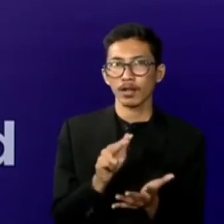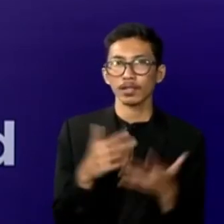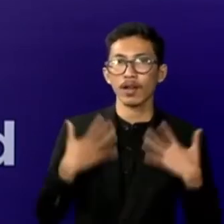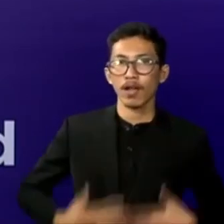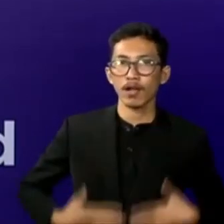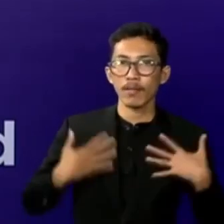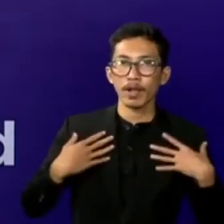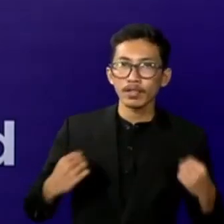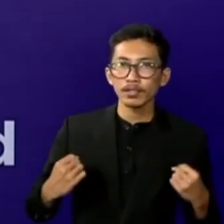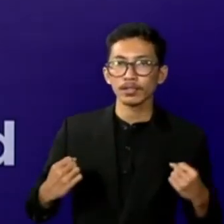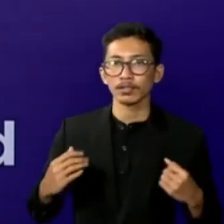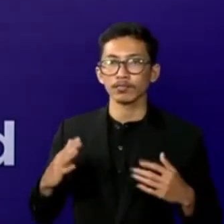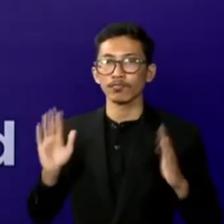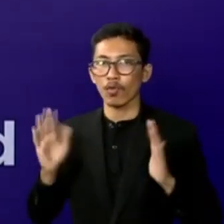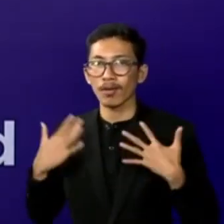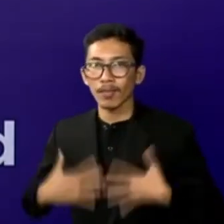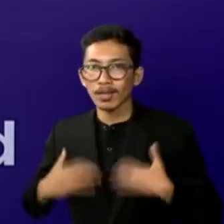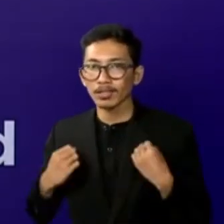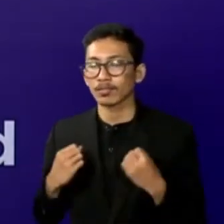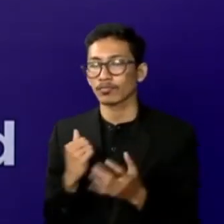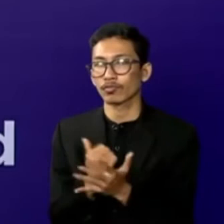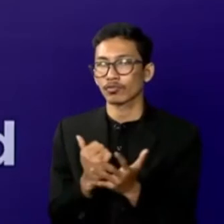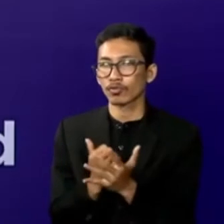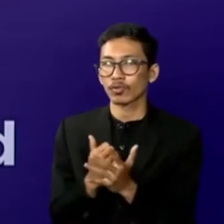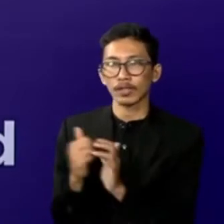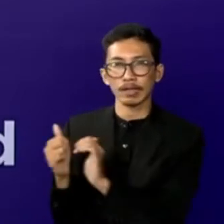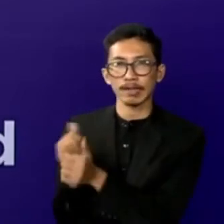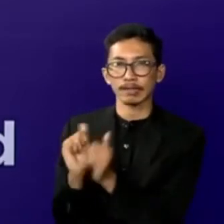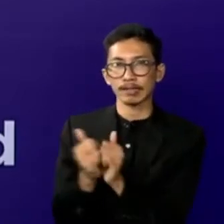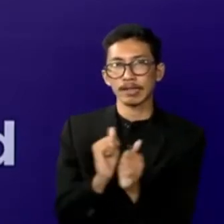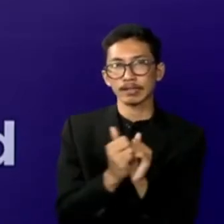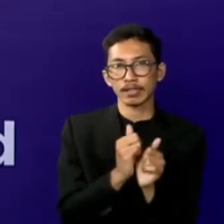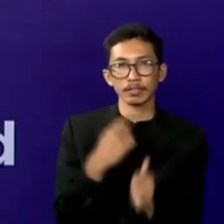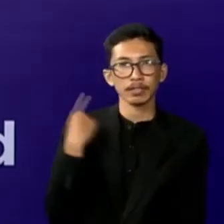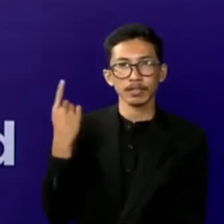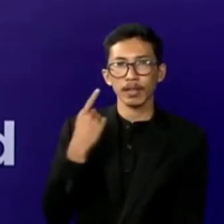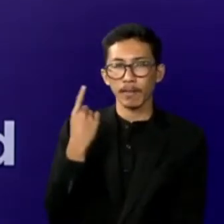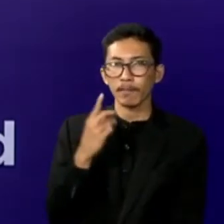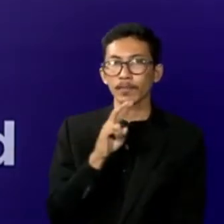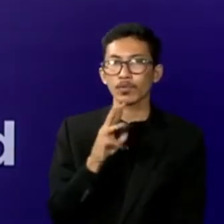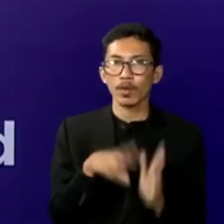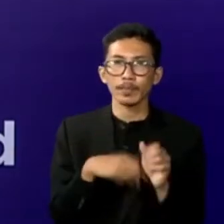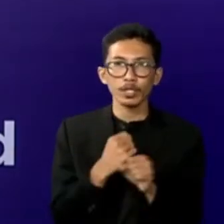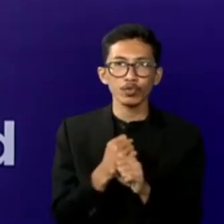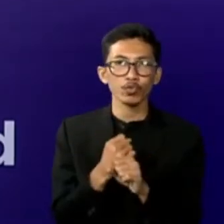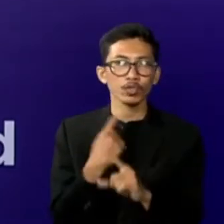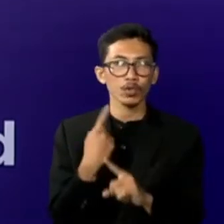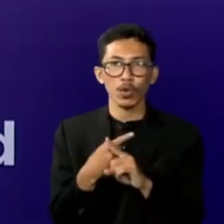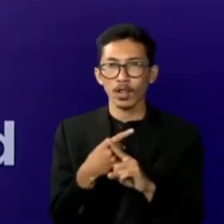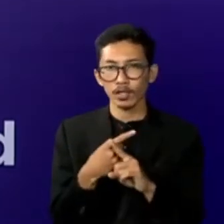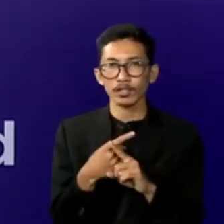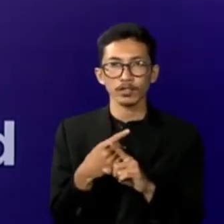dan medis ataupun tenaga paramedis itu harus dilakukan tes reseller setiap dua minggu dan itu